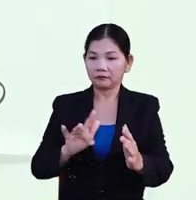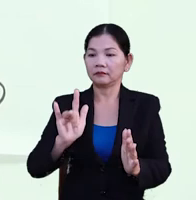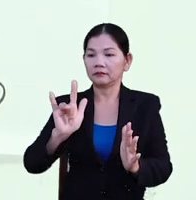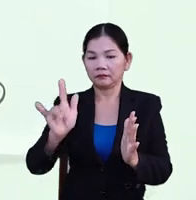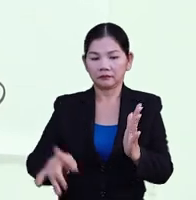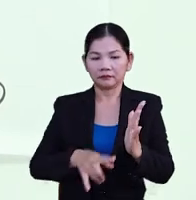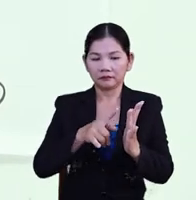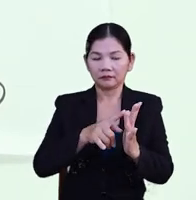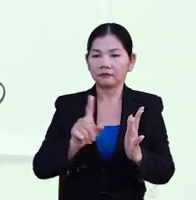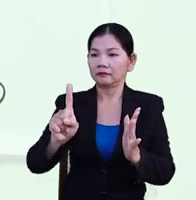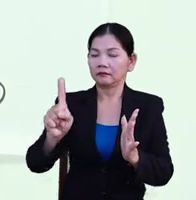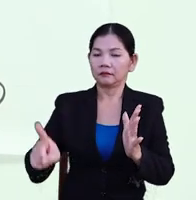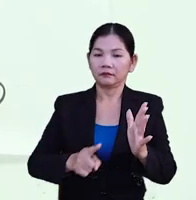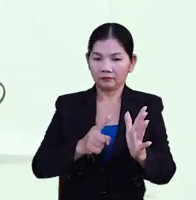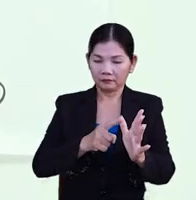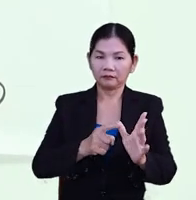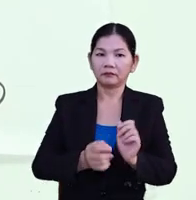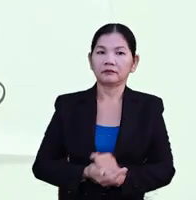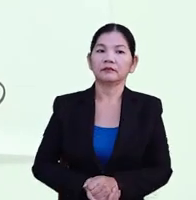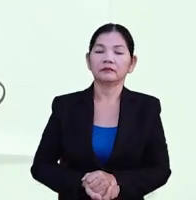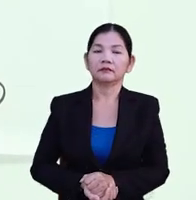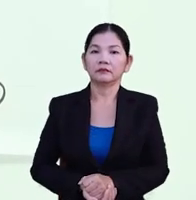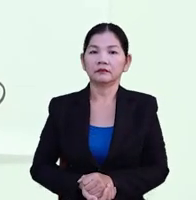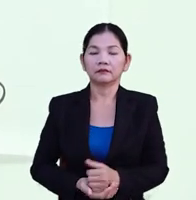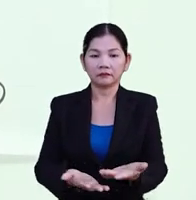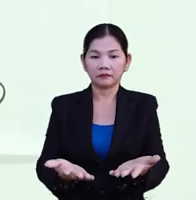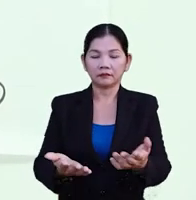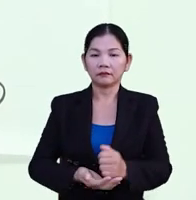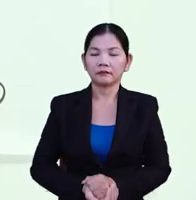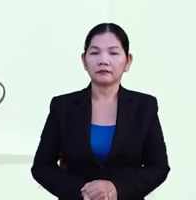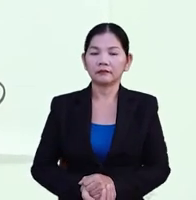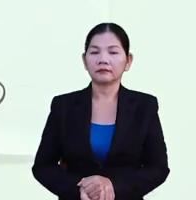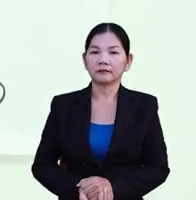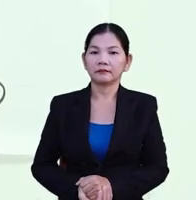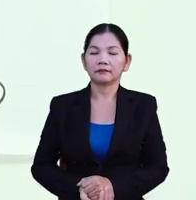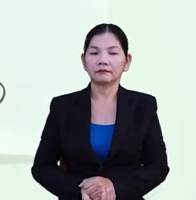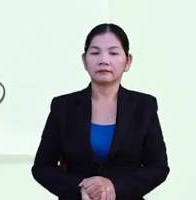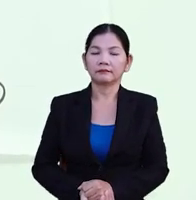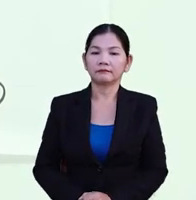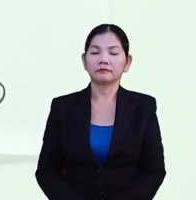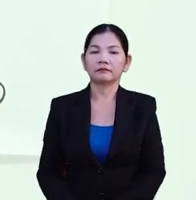កូននេះសុកជីកខាងមុខឬក៏ខាងក្រោយ